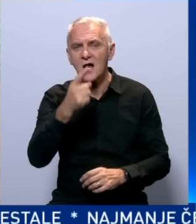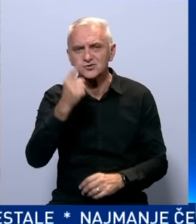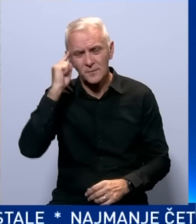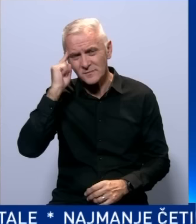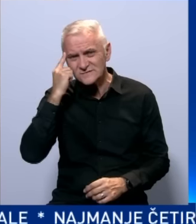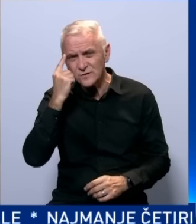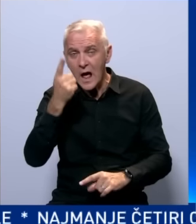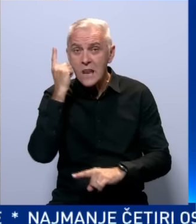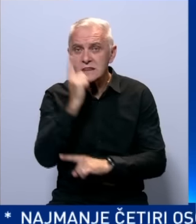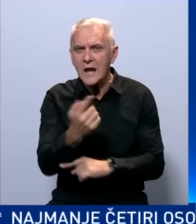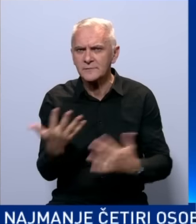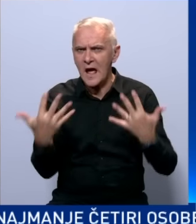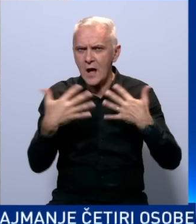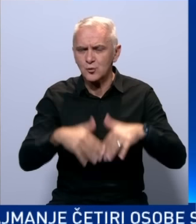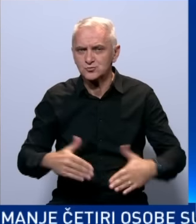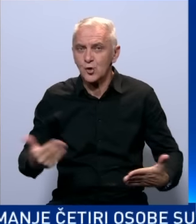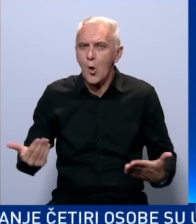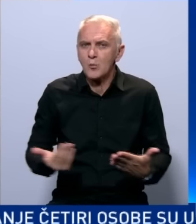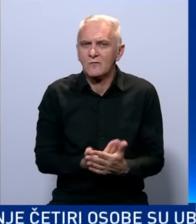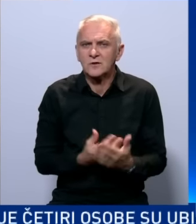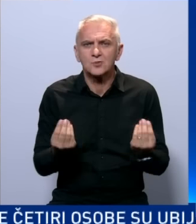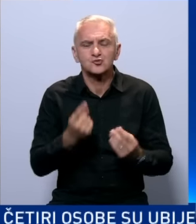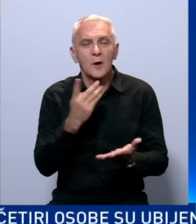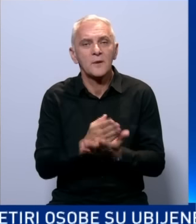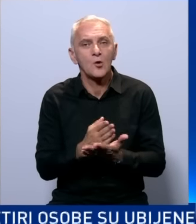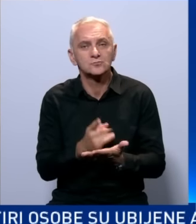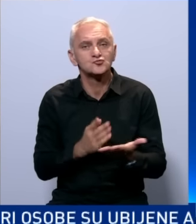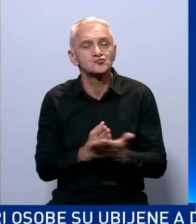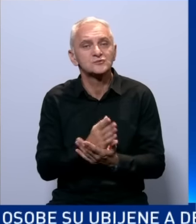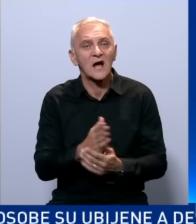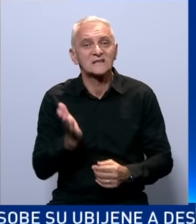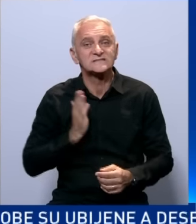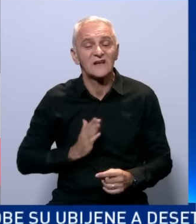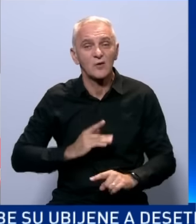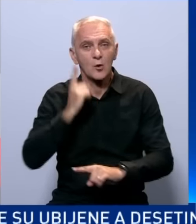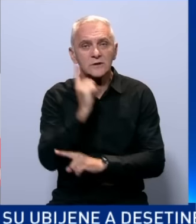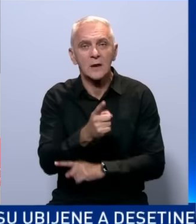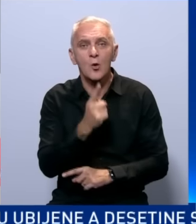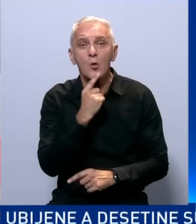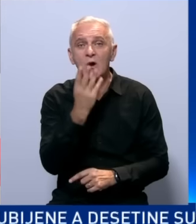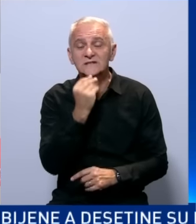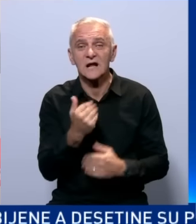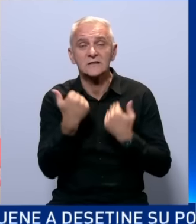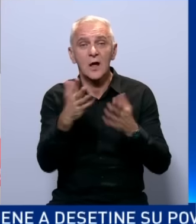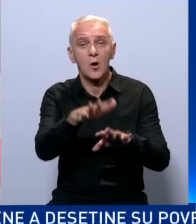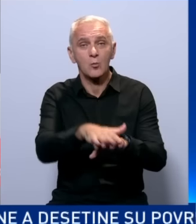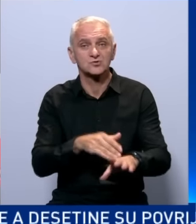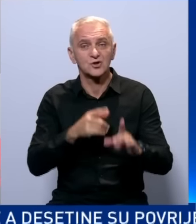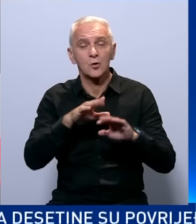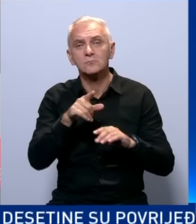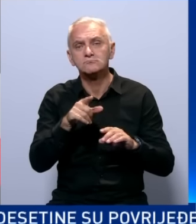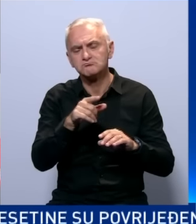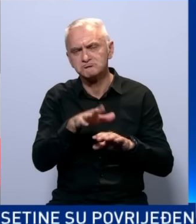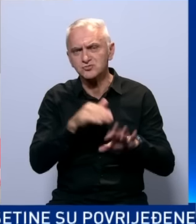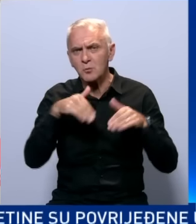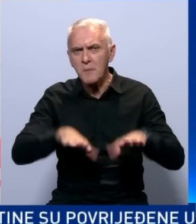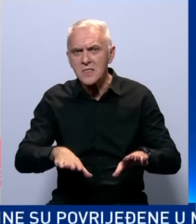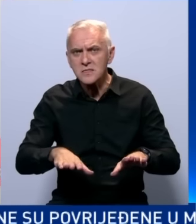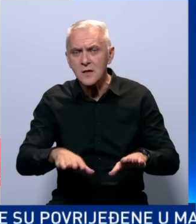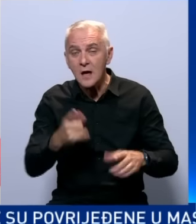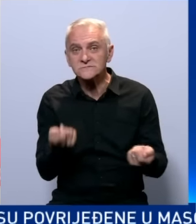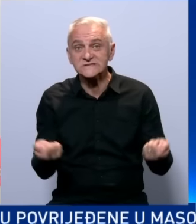da će se naredba automatski obnoviti, kao što je bio slučaj sa civilnom naredbom koju je Izrael izdao početkom maja da